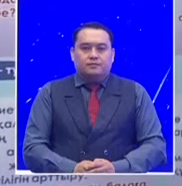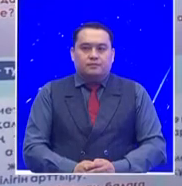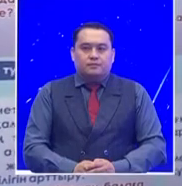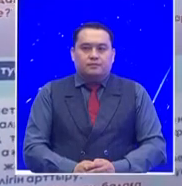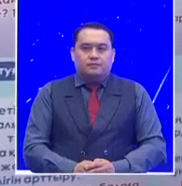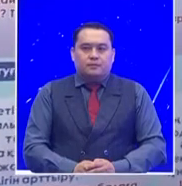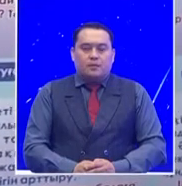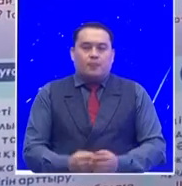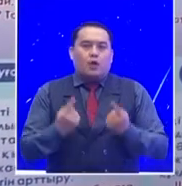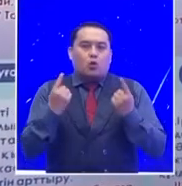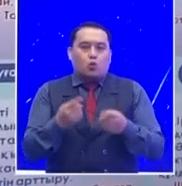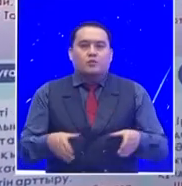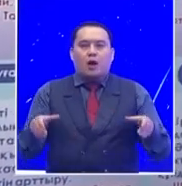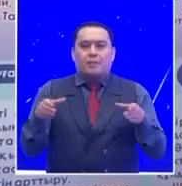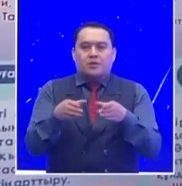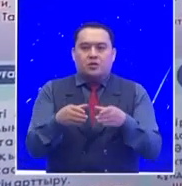жизнь. Самые крупные объединения наши.